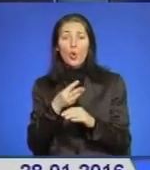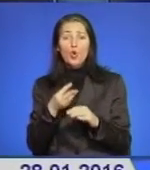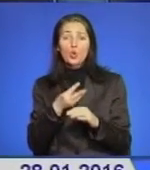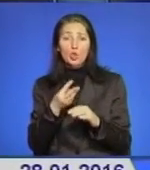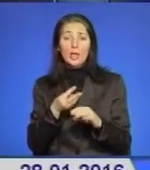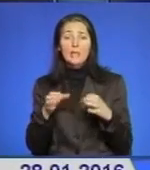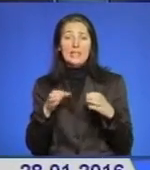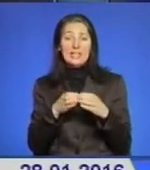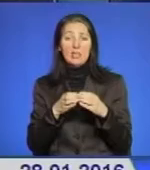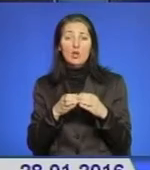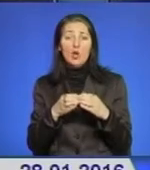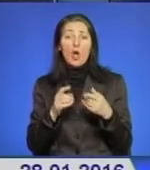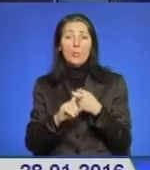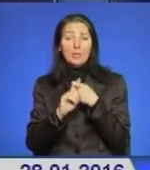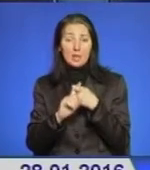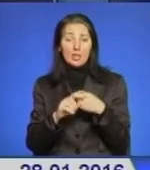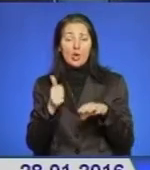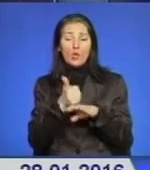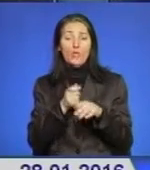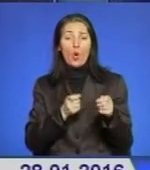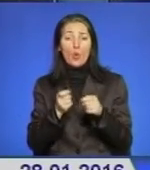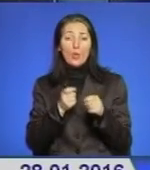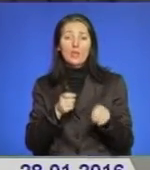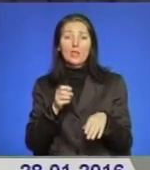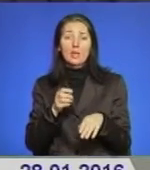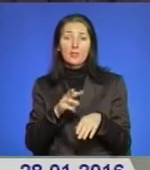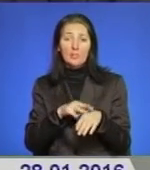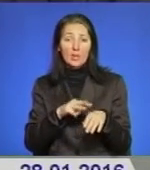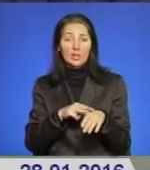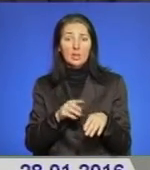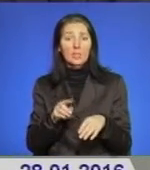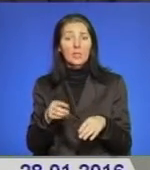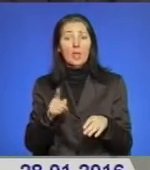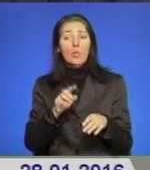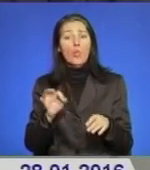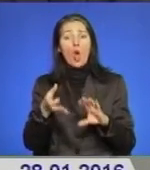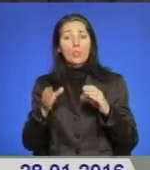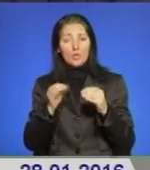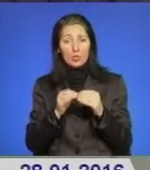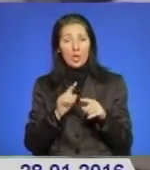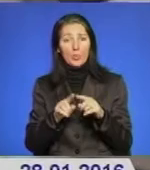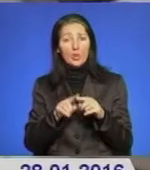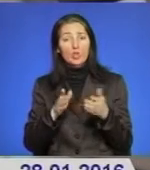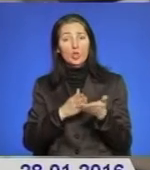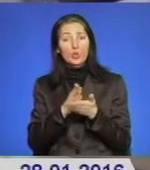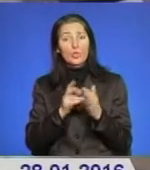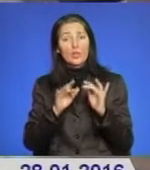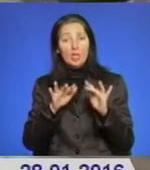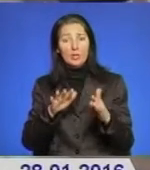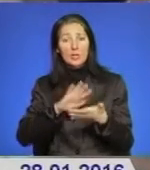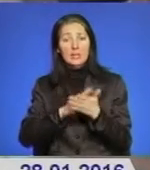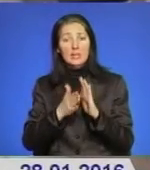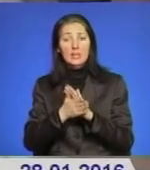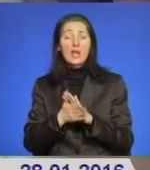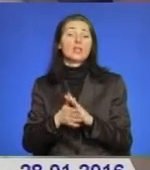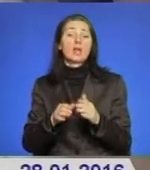головного управління Національної поліції України в Тернопільській області. Про підсумки оперативно-службової діяльності, стан криміногенної